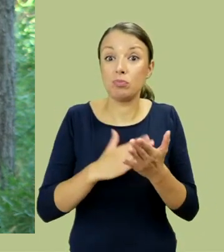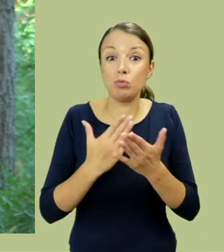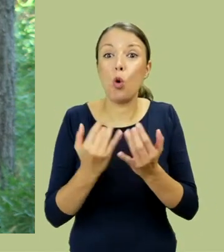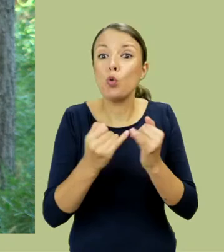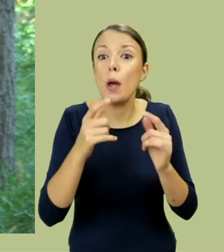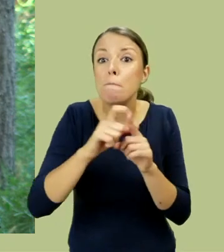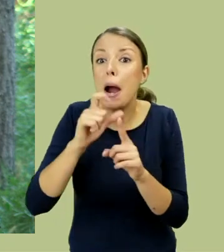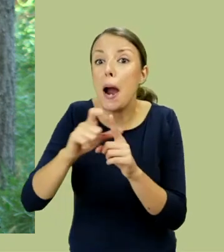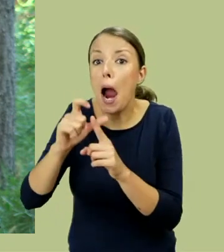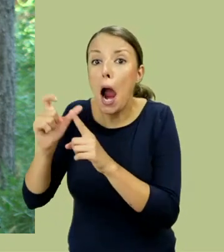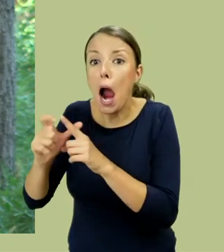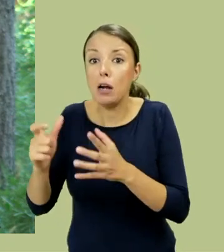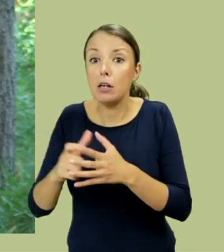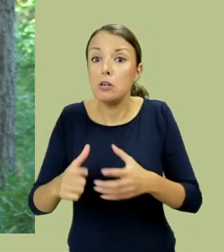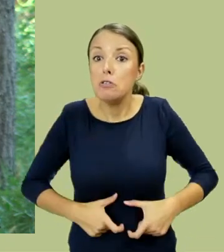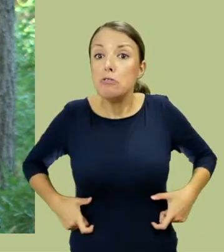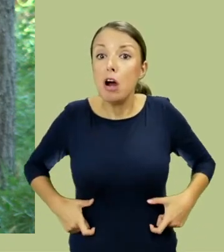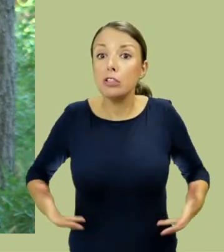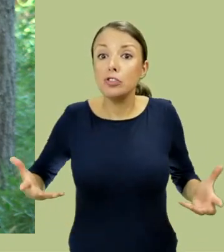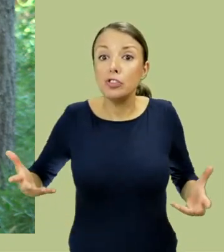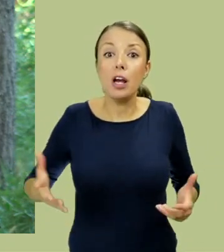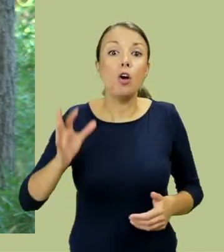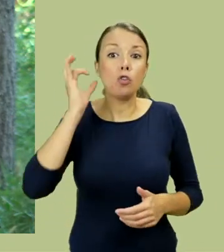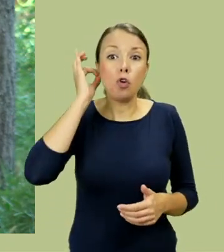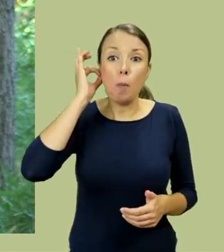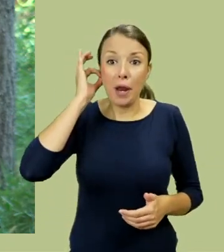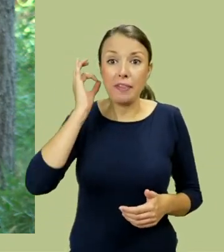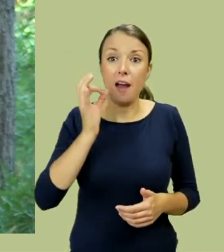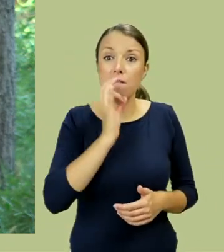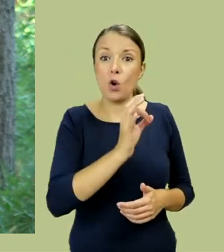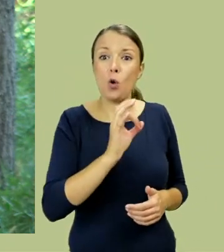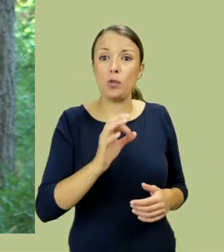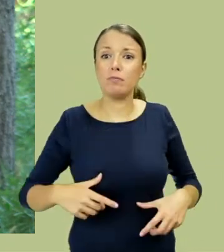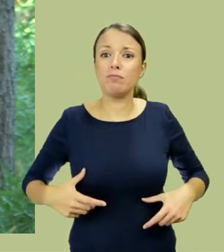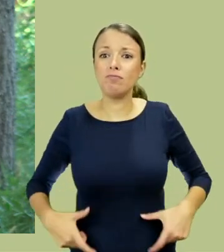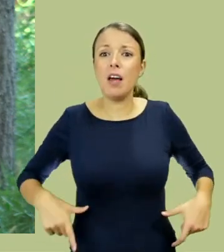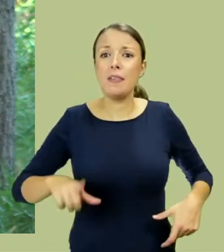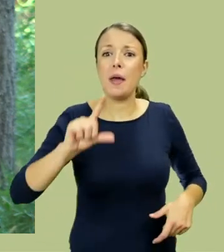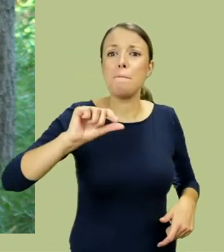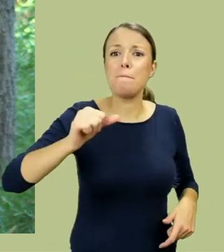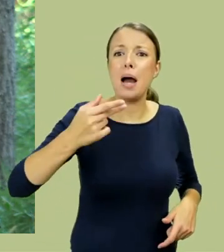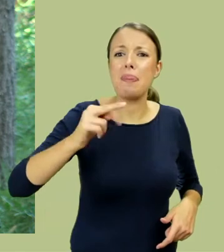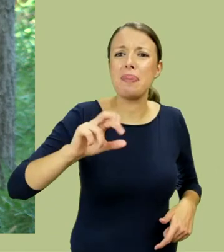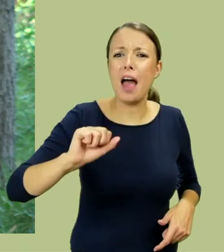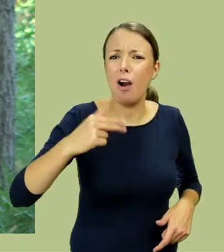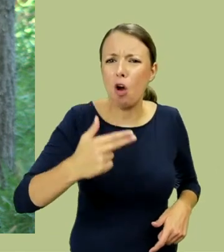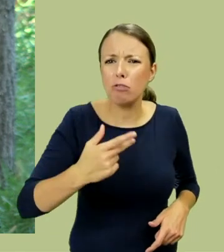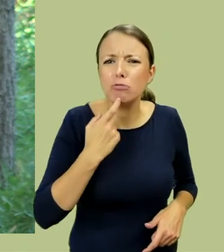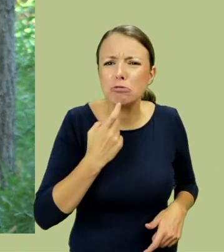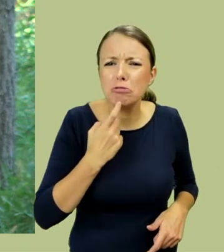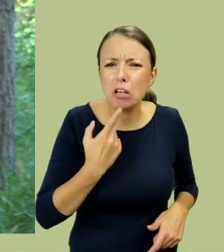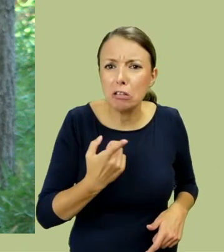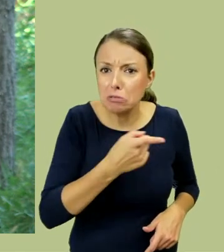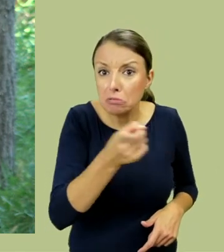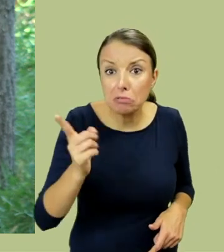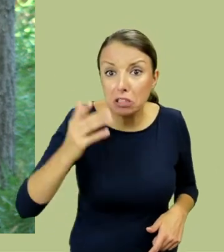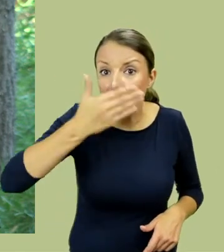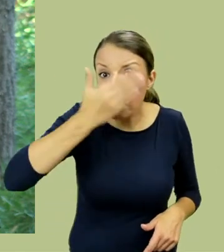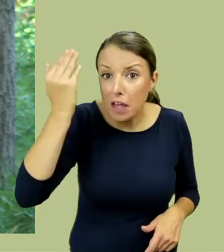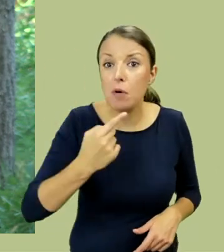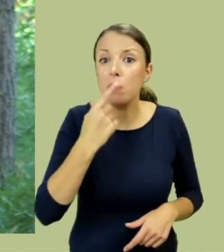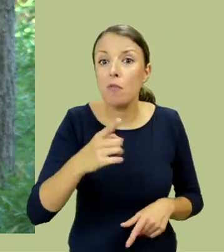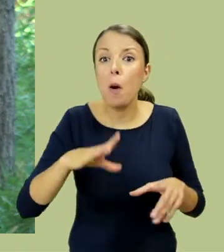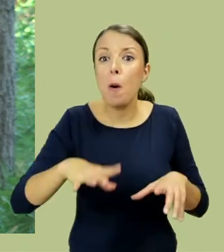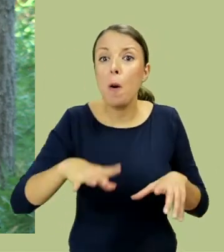naboi, mogą być damskie pantalony. Tym, którzy nie wiedzą, powiem, że jesteśmy na początku wieku XX i